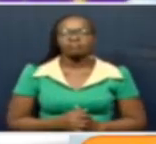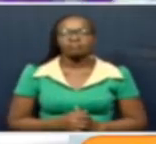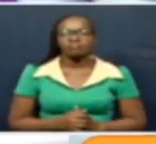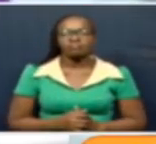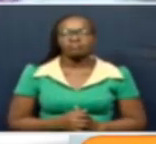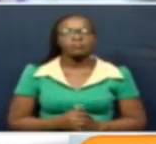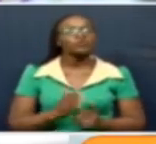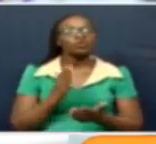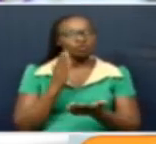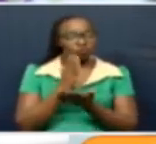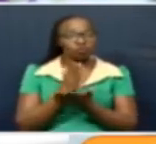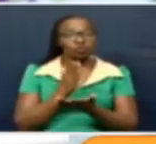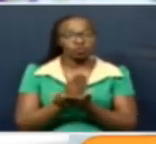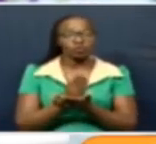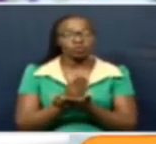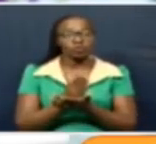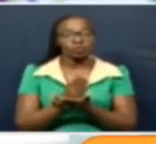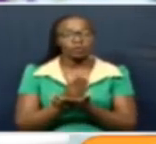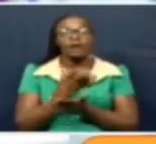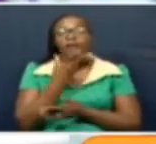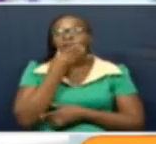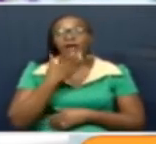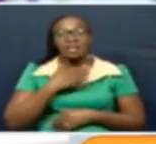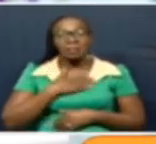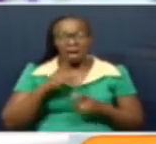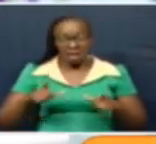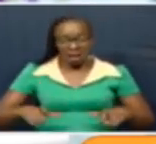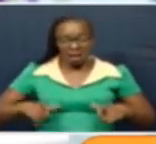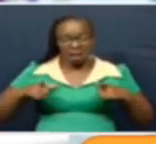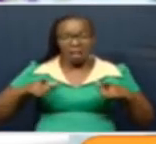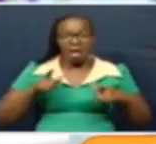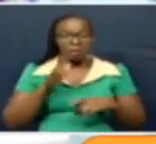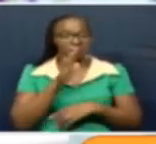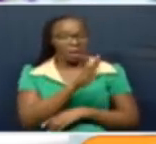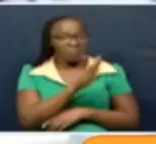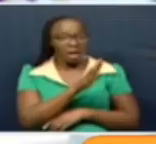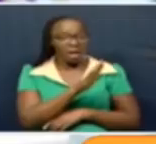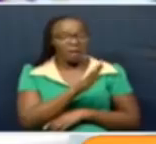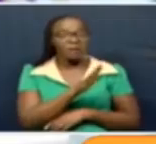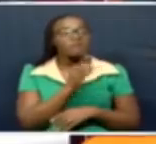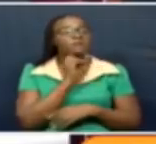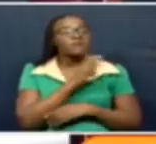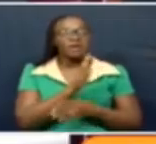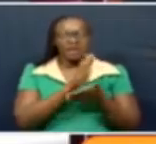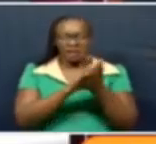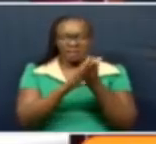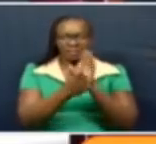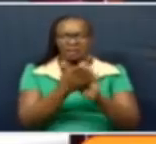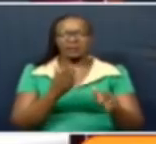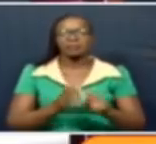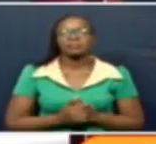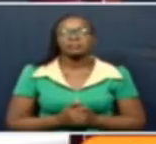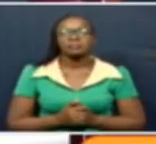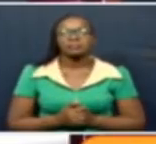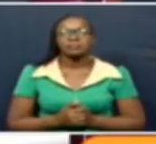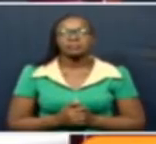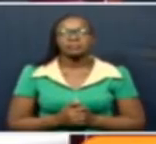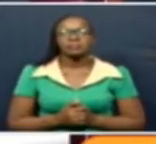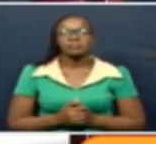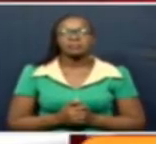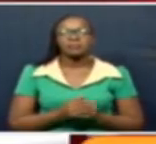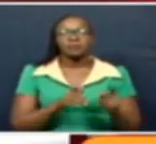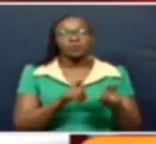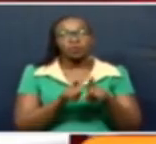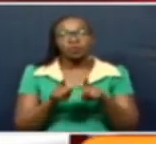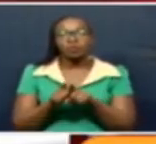For surely our father lived his life without fear. Aidha, wito wa kuomba radhi